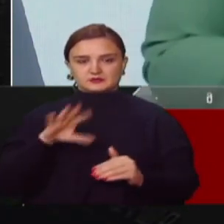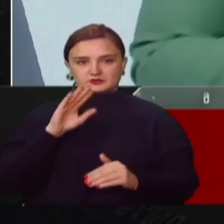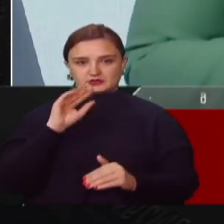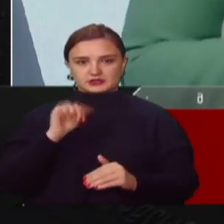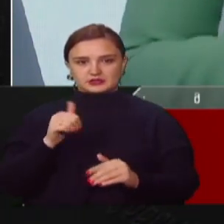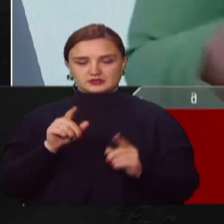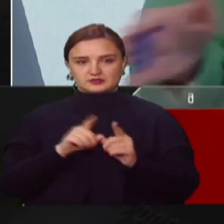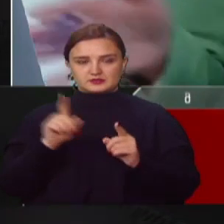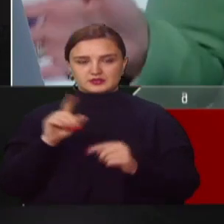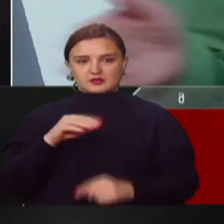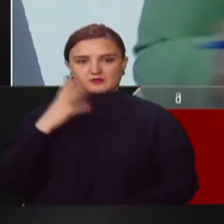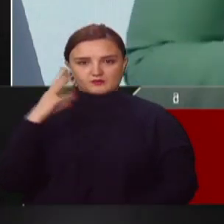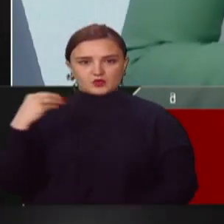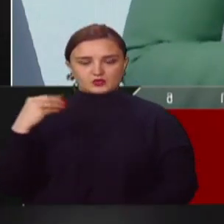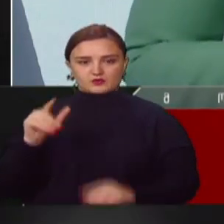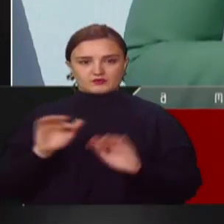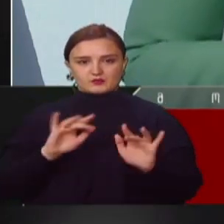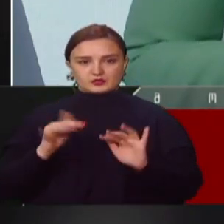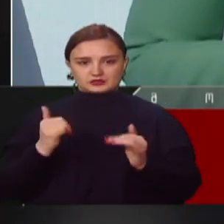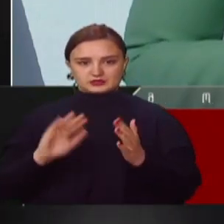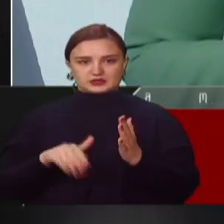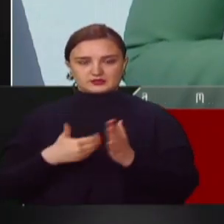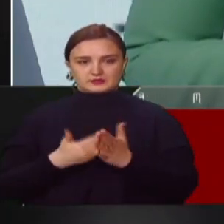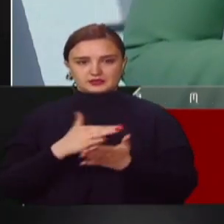იგივე მოლდოვასა და კოსოვოში პროცესი ამდრომდე გრძელდება?